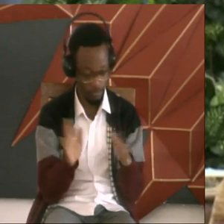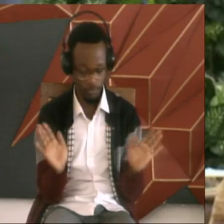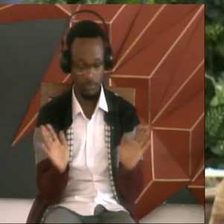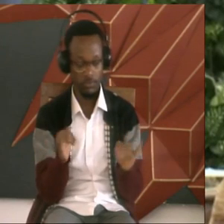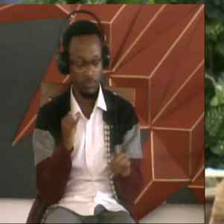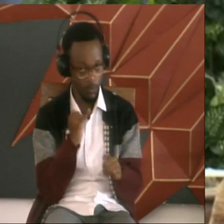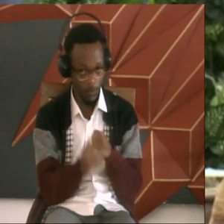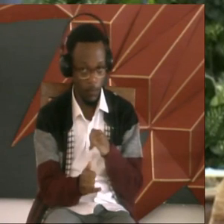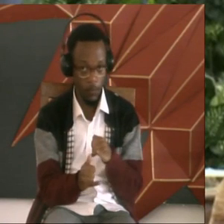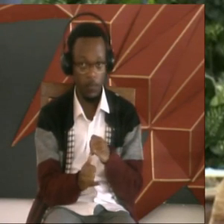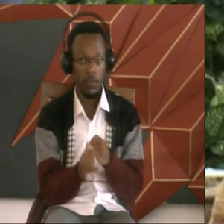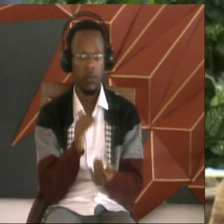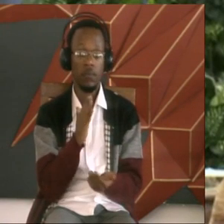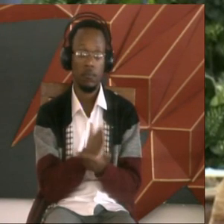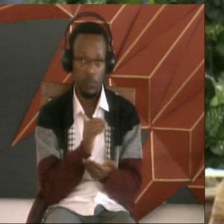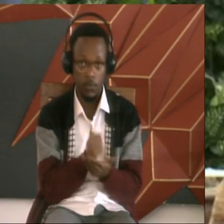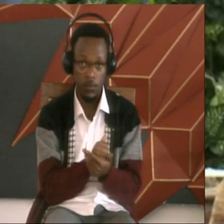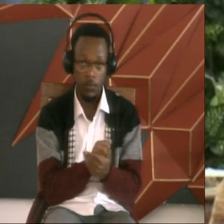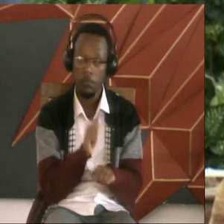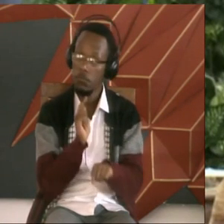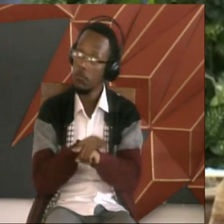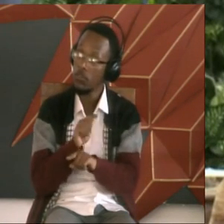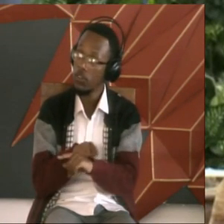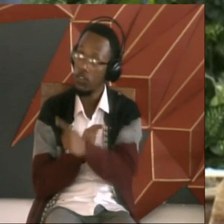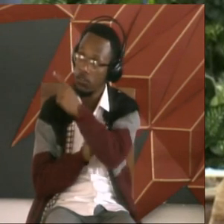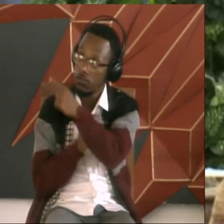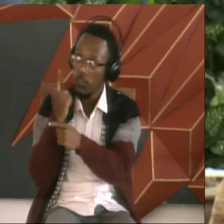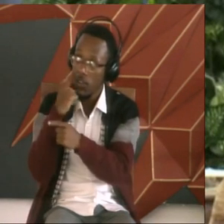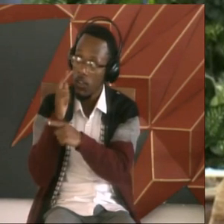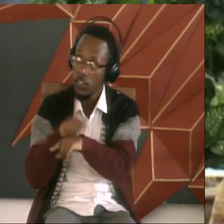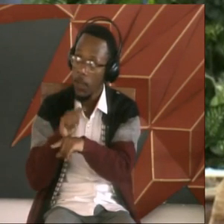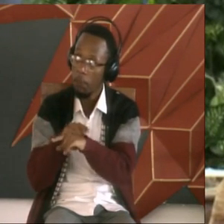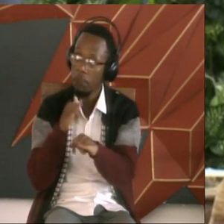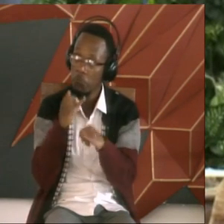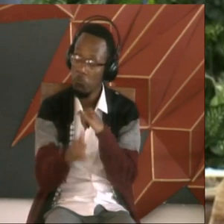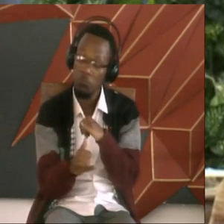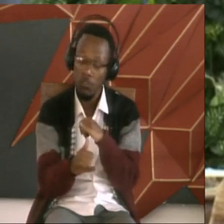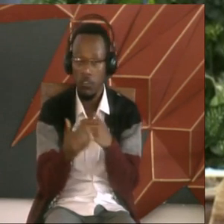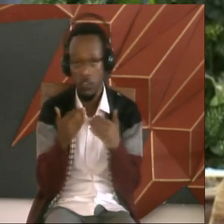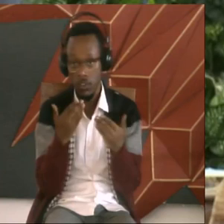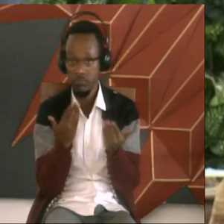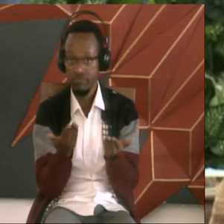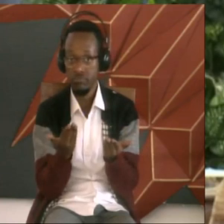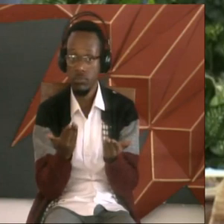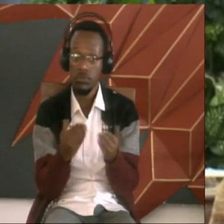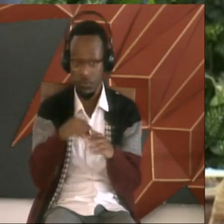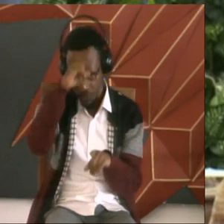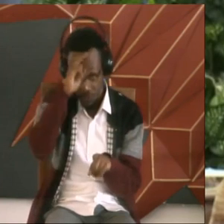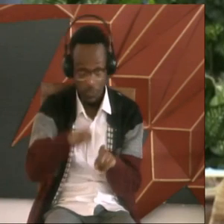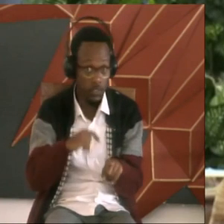nsoze kubera yuko igihe ndabona gishize. Bene data bashiki banjye,